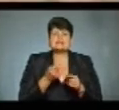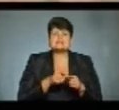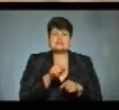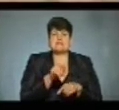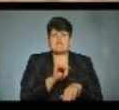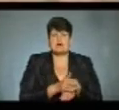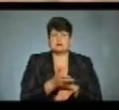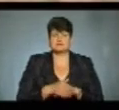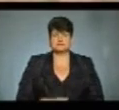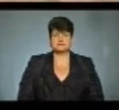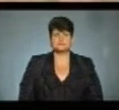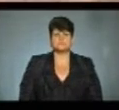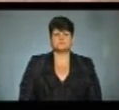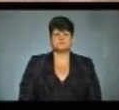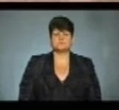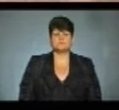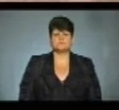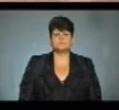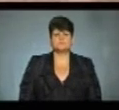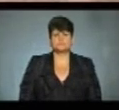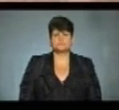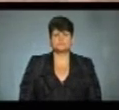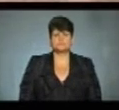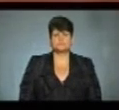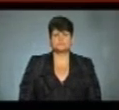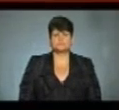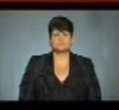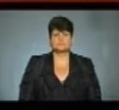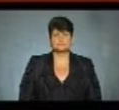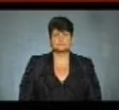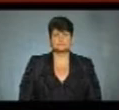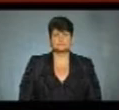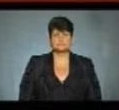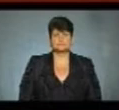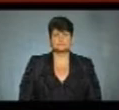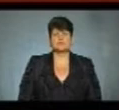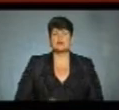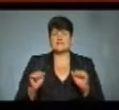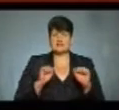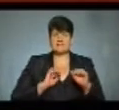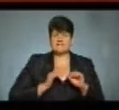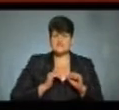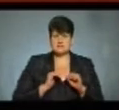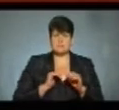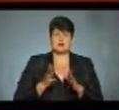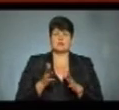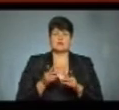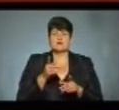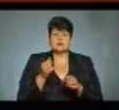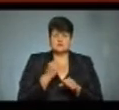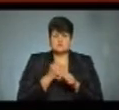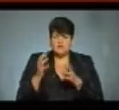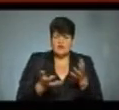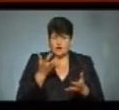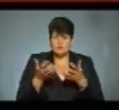Діана Ярошенко, Юрій Багрій. Новини. Керівник фірми-підрядника, яка вирила котлован,